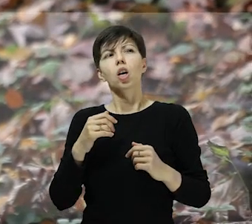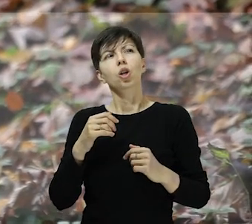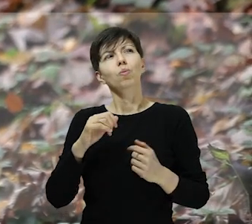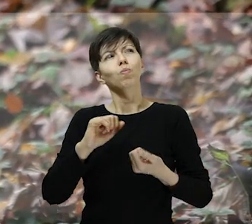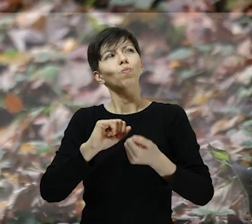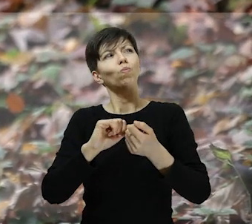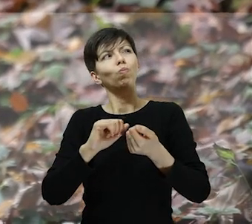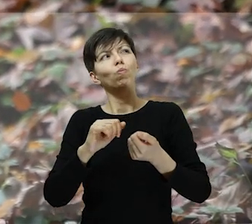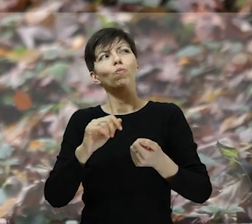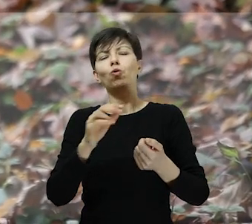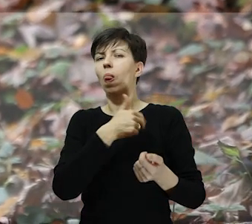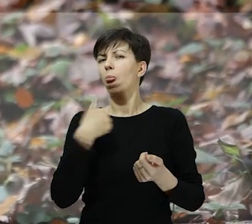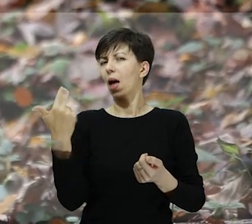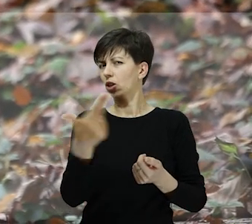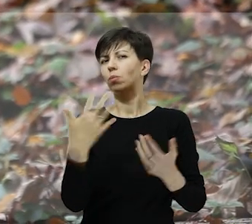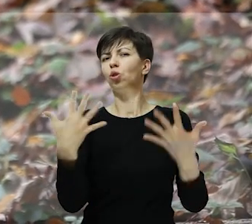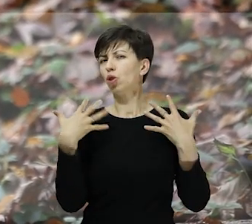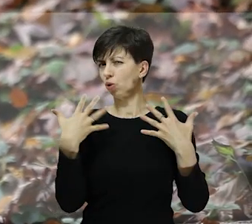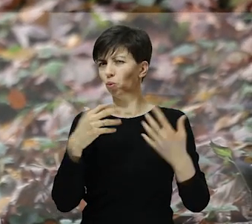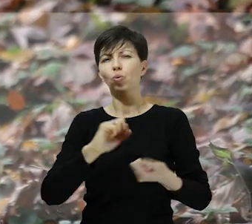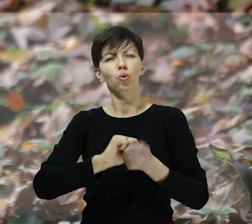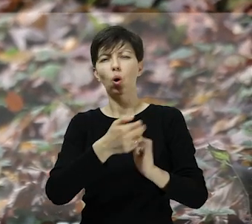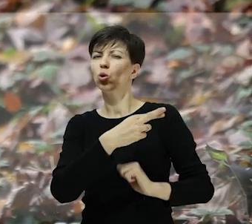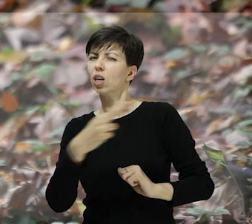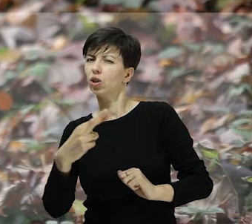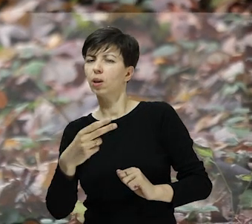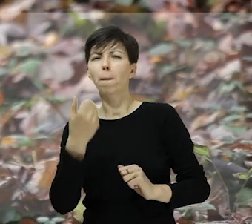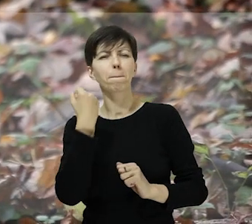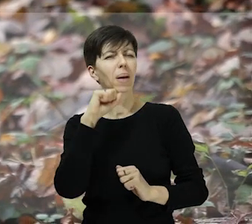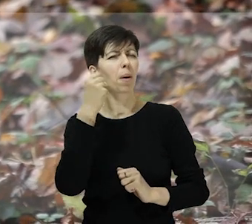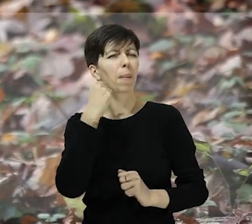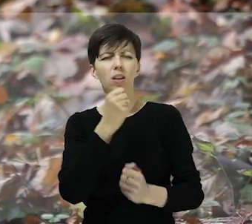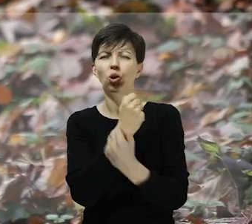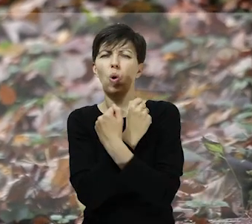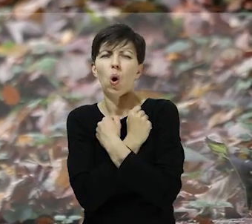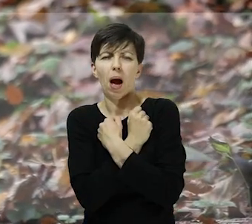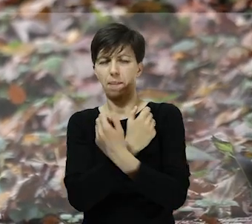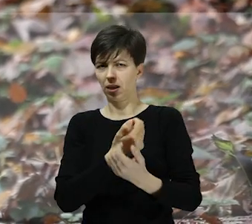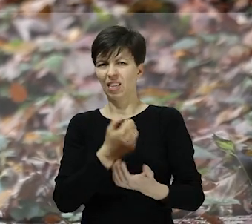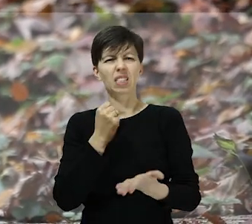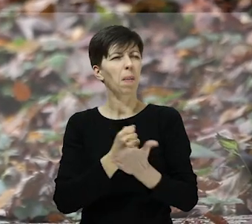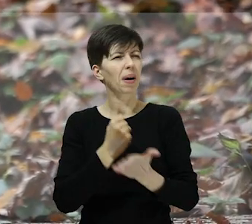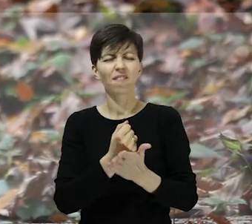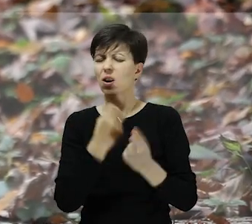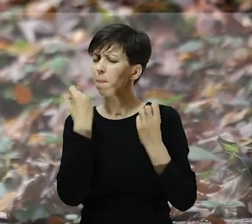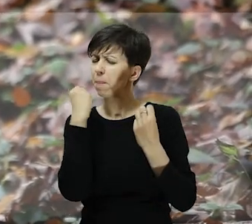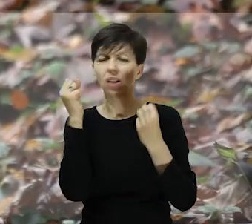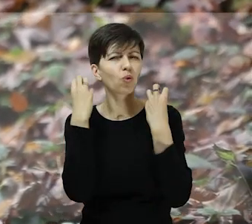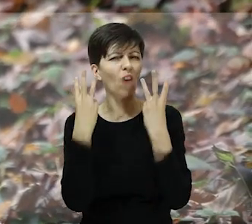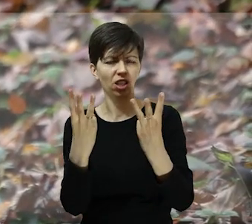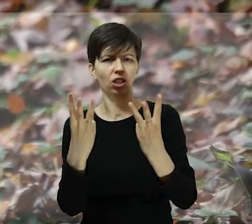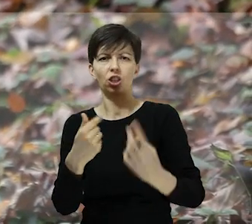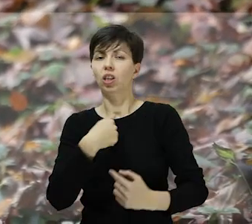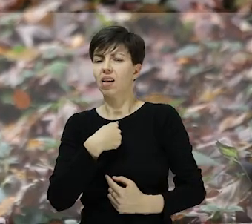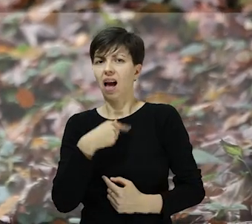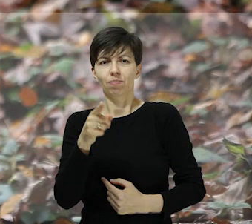Pomyśleć, że są takie wymiary w naszym życiu, są takie rzeczy, które tak kochamy, które stają się dla nas tak ważne,